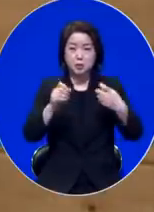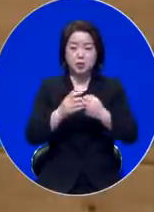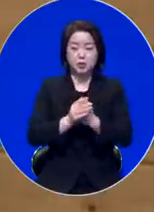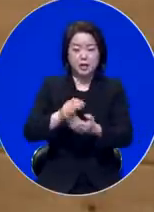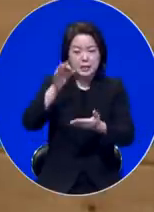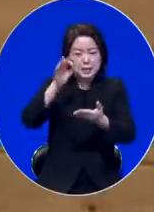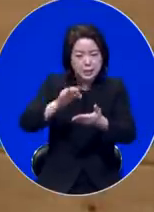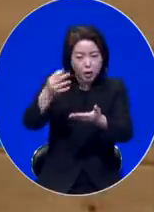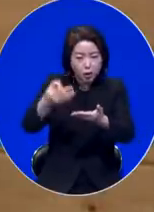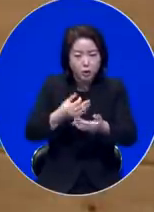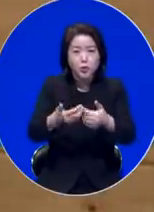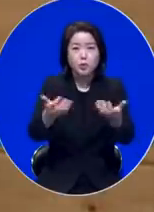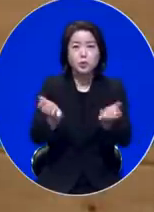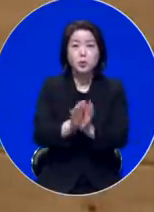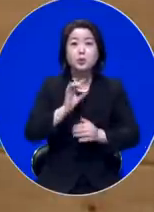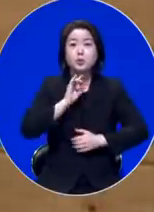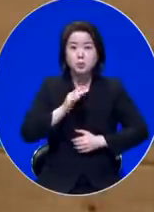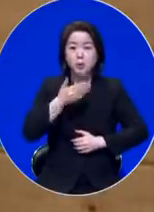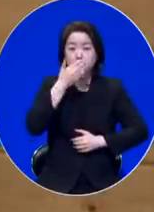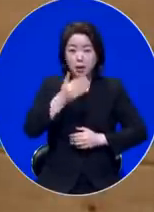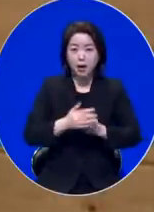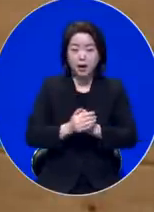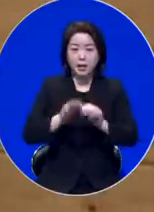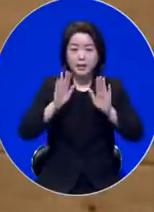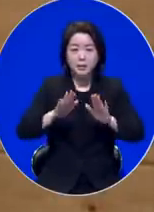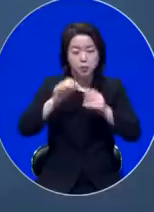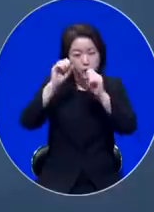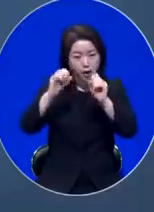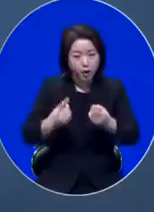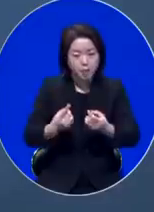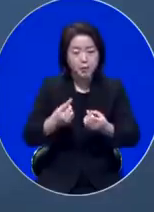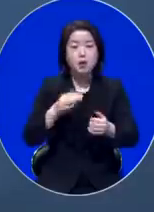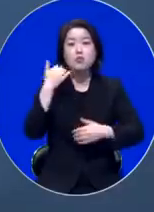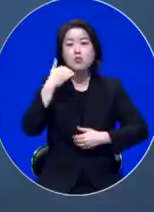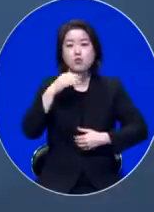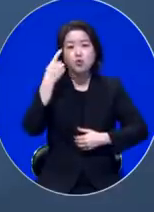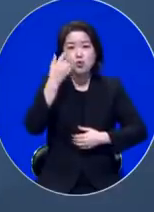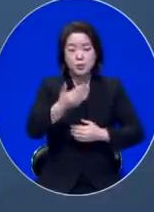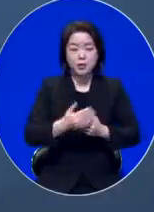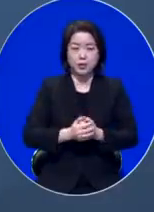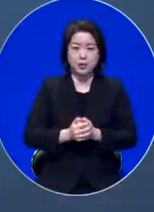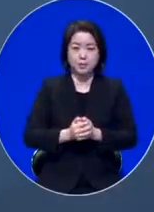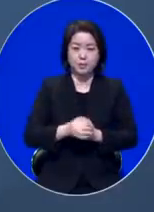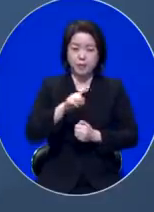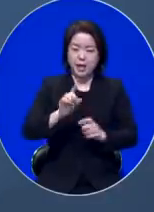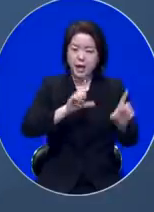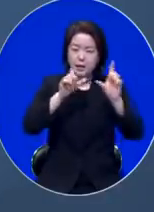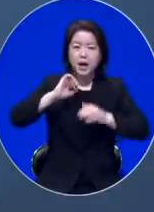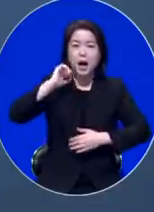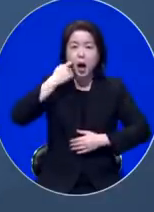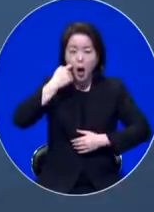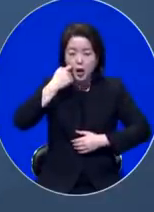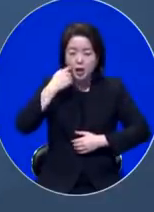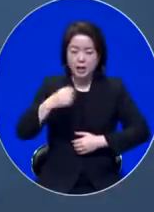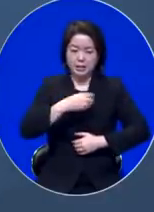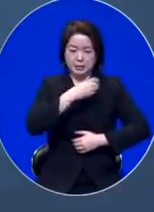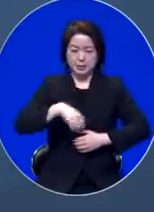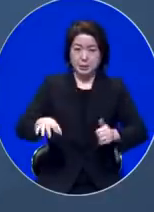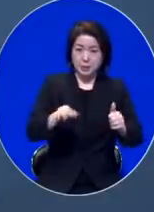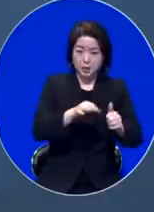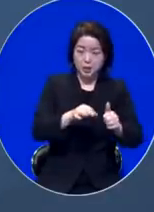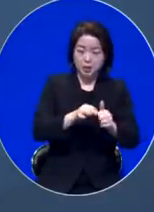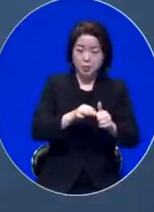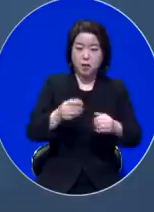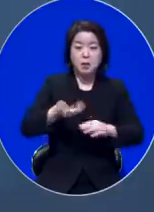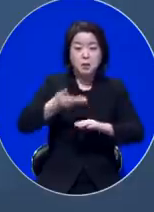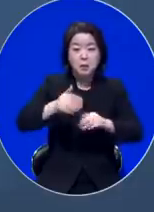저소득층을 대상으로 했다면 이번 감면 대상은 어떻게 되나요 예 그동안은 생활이 여기에 오신 기초수급자 나 차상위계층